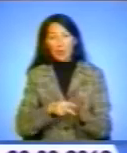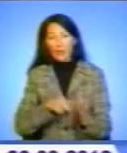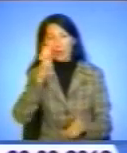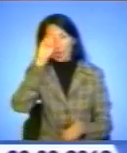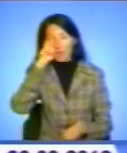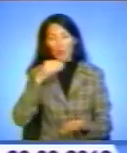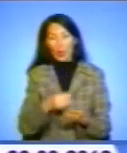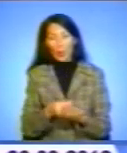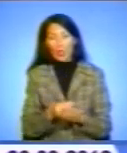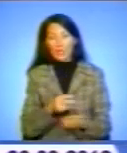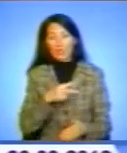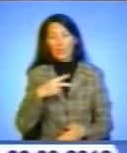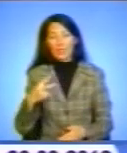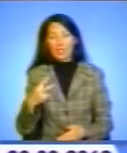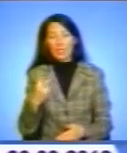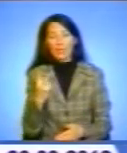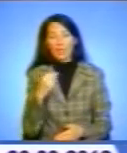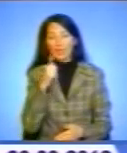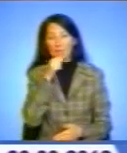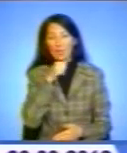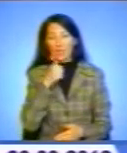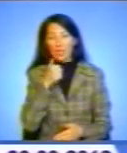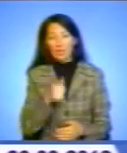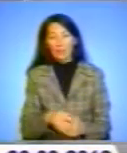державному бюджеті на 2012 рік.